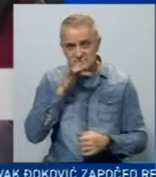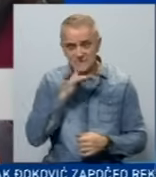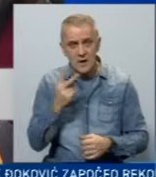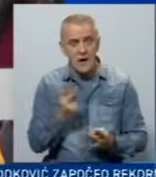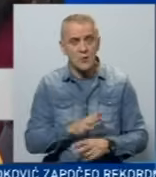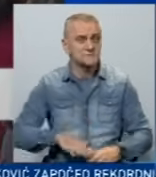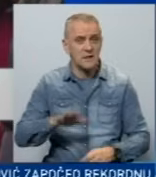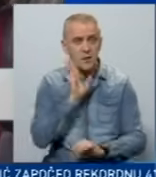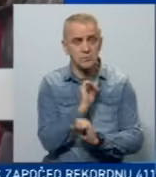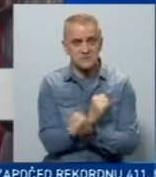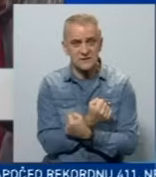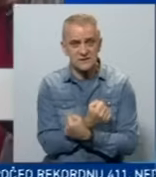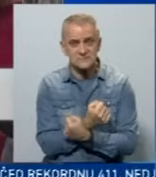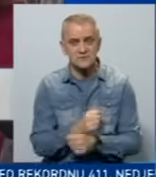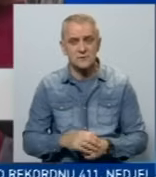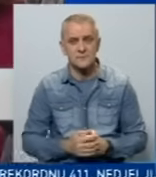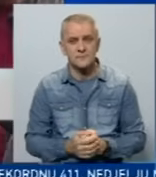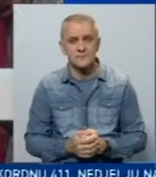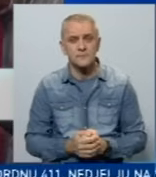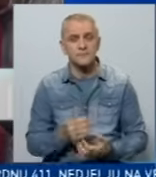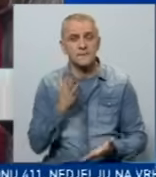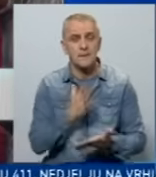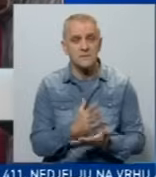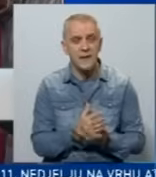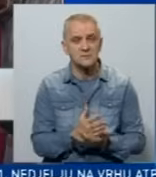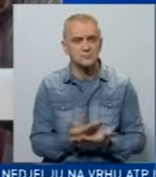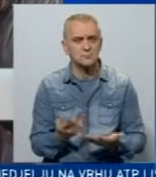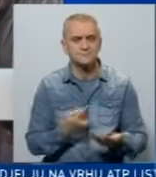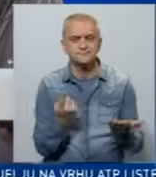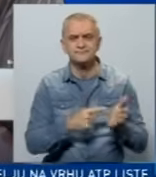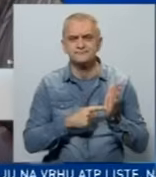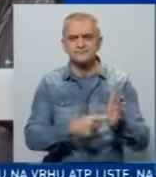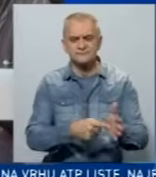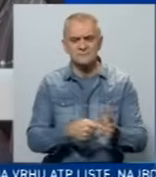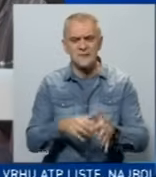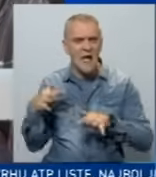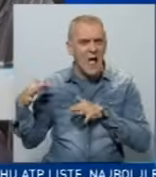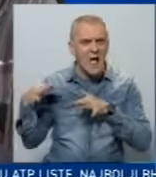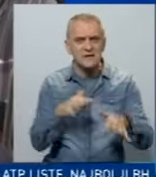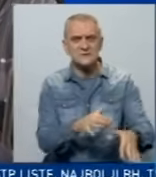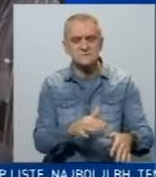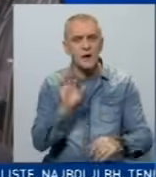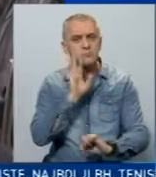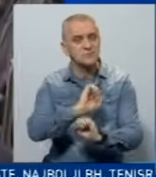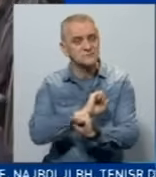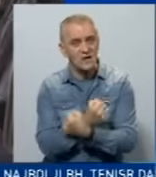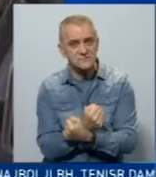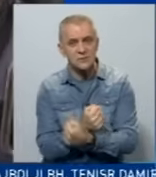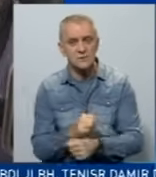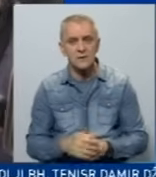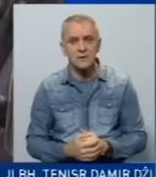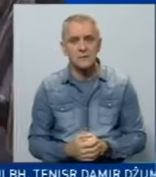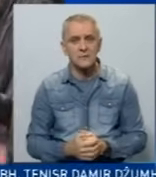i cijele Bosne i Hercegovine, bili su izloženi brutalnoj agresiji na Bosnu i Hercegovinu